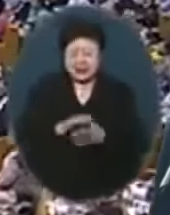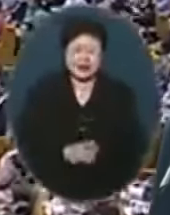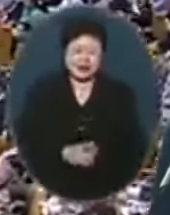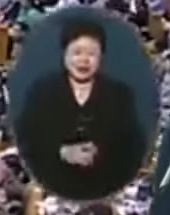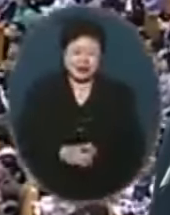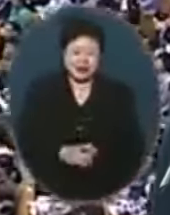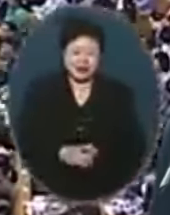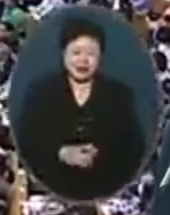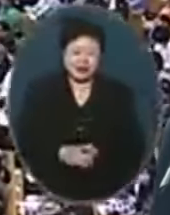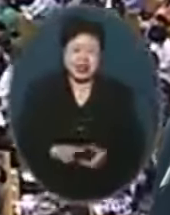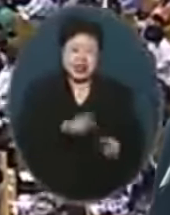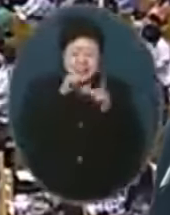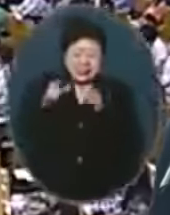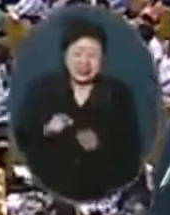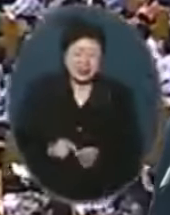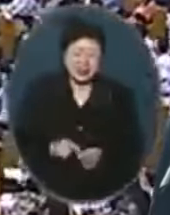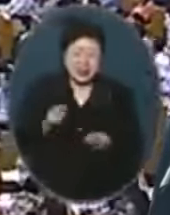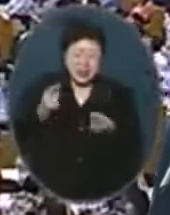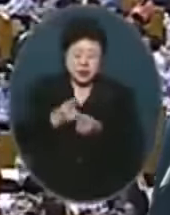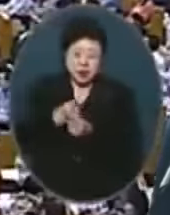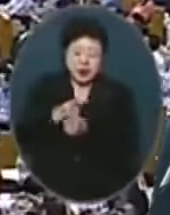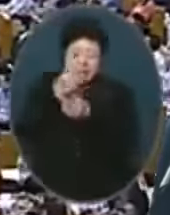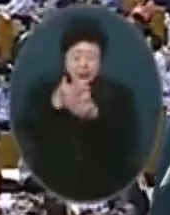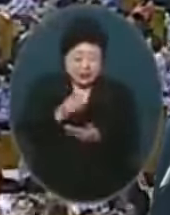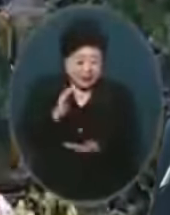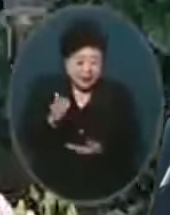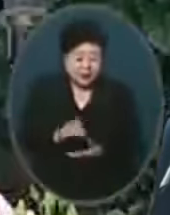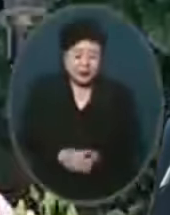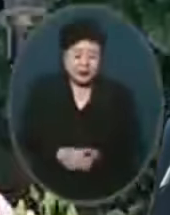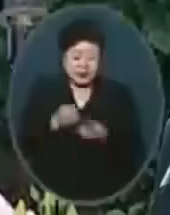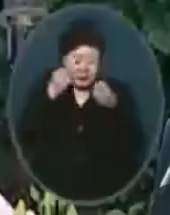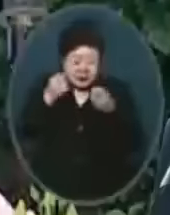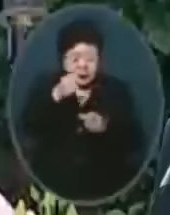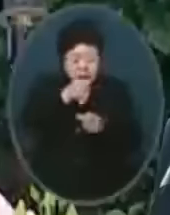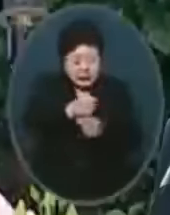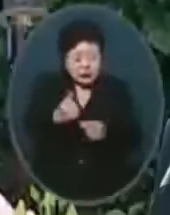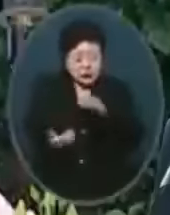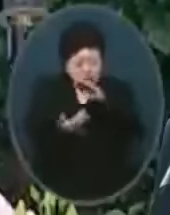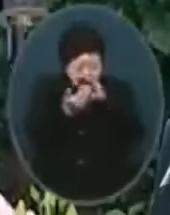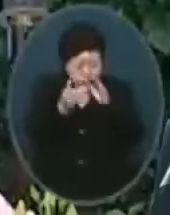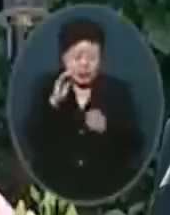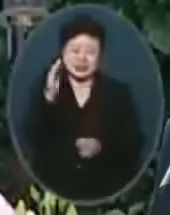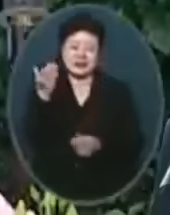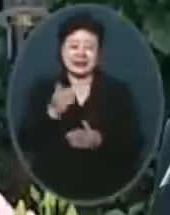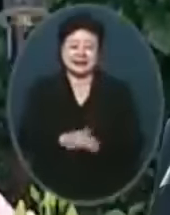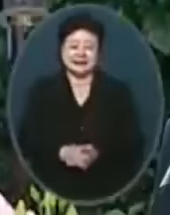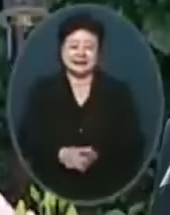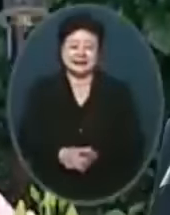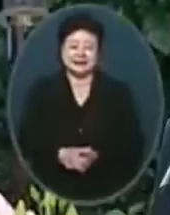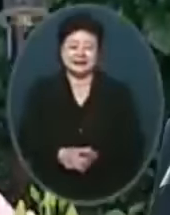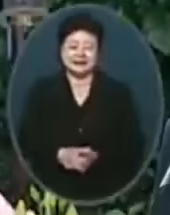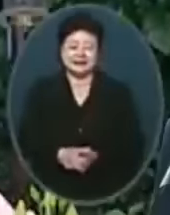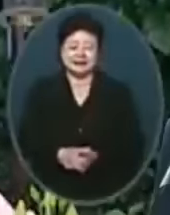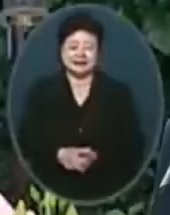되고 삶이 변화되어야 하며 새로운 창조가 이루어져야 되는 것입니다.